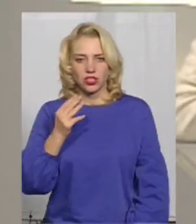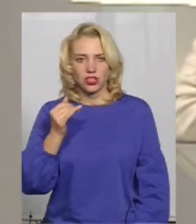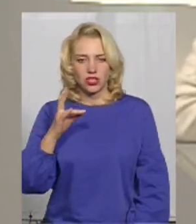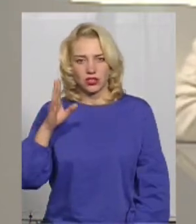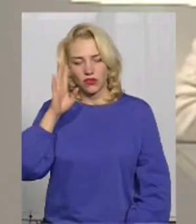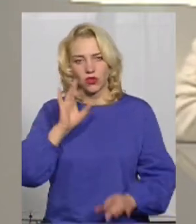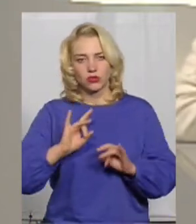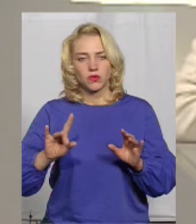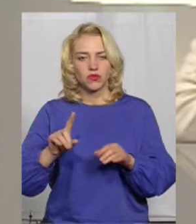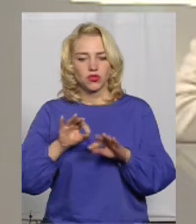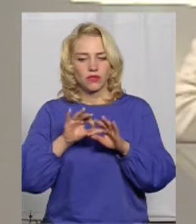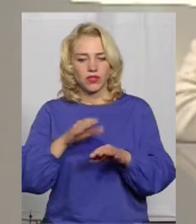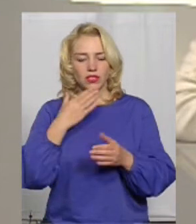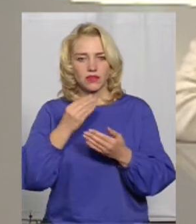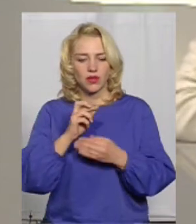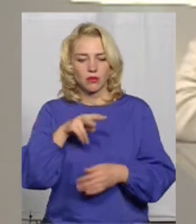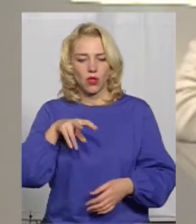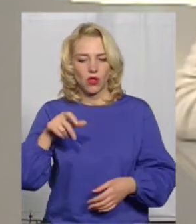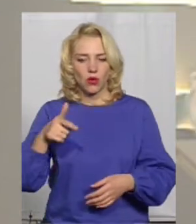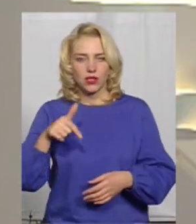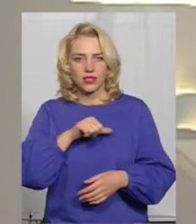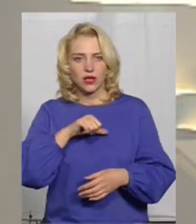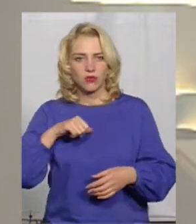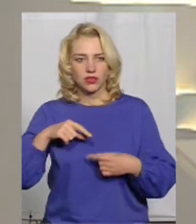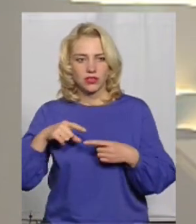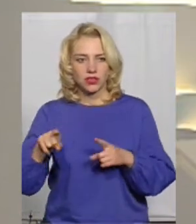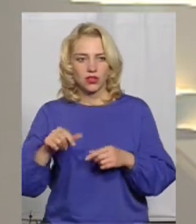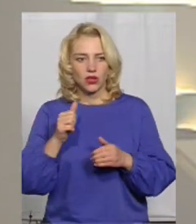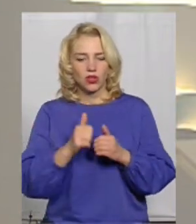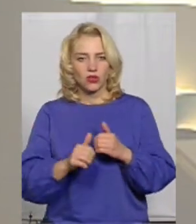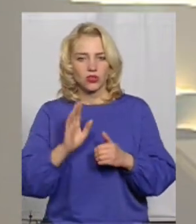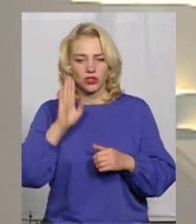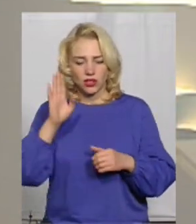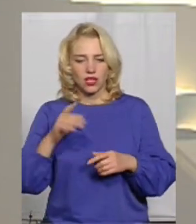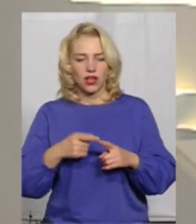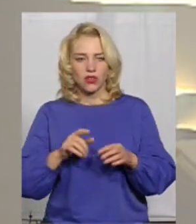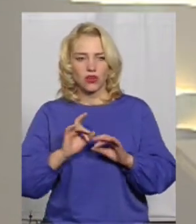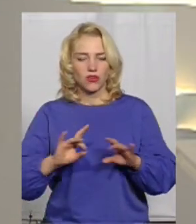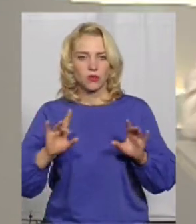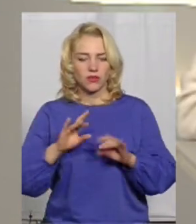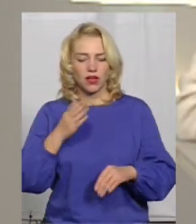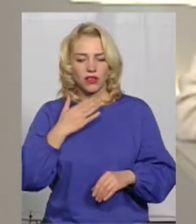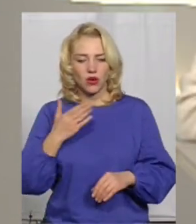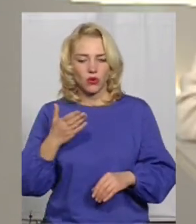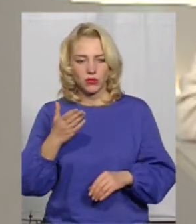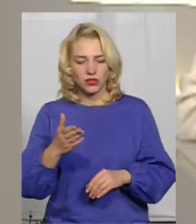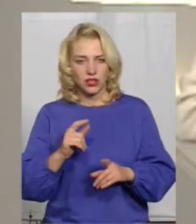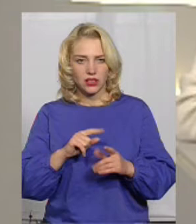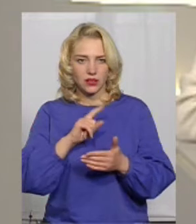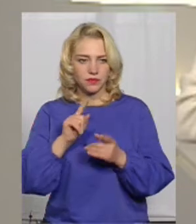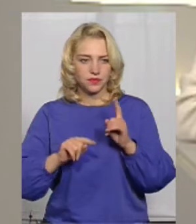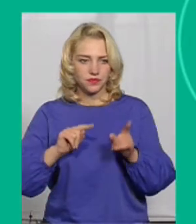самостійно. І кожен ранок починає з того, що відповідає на коментарі та дірект. Давайте послухаємо його